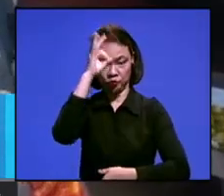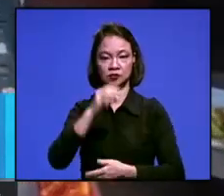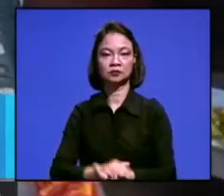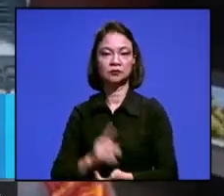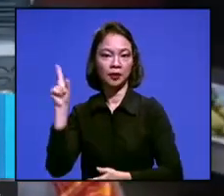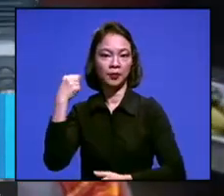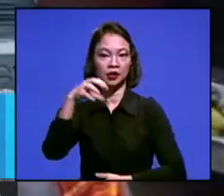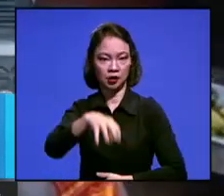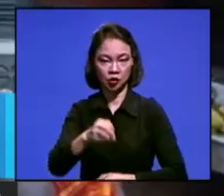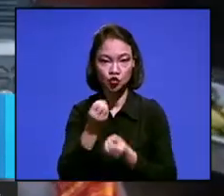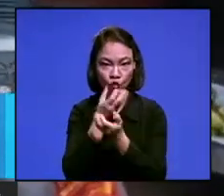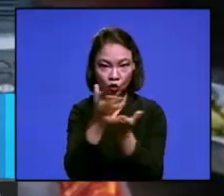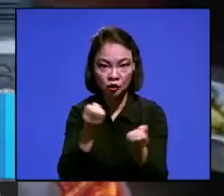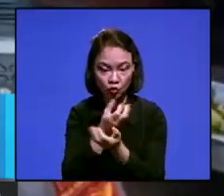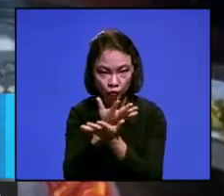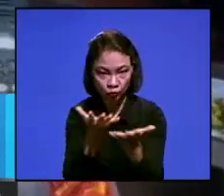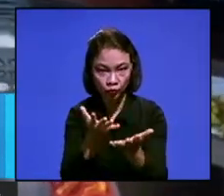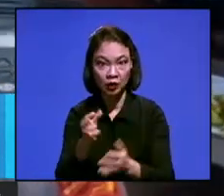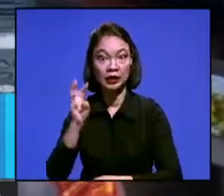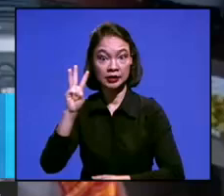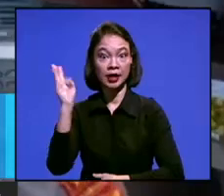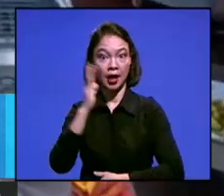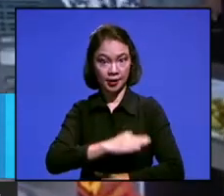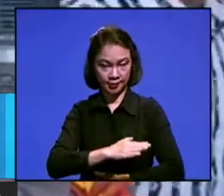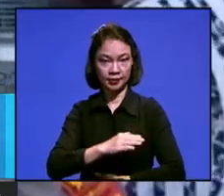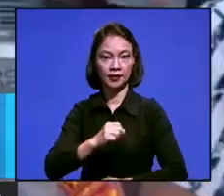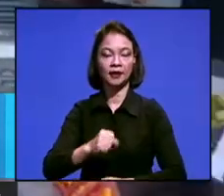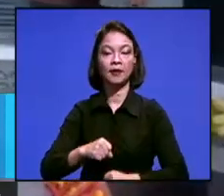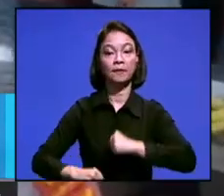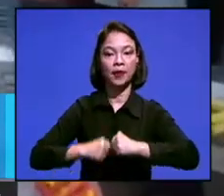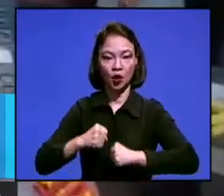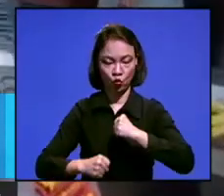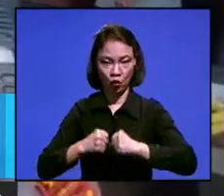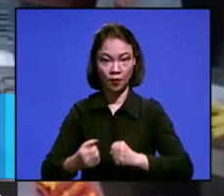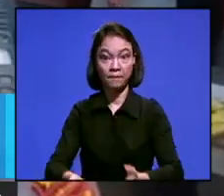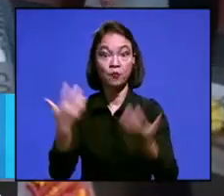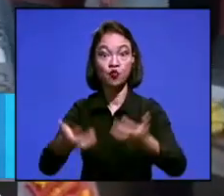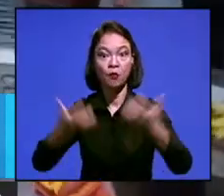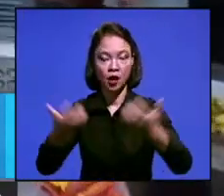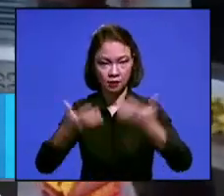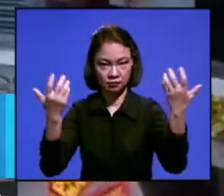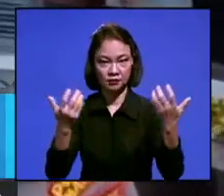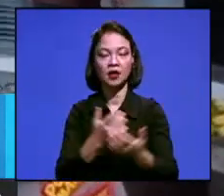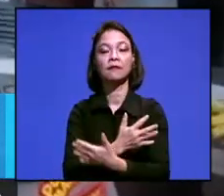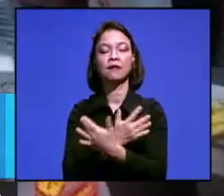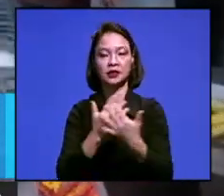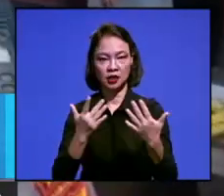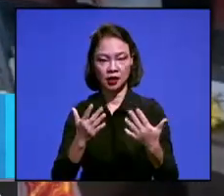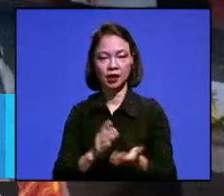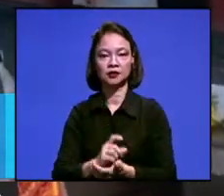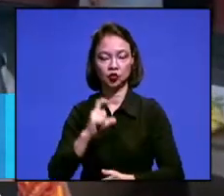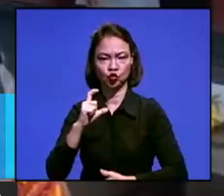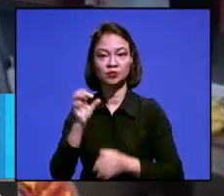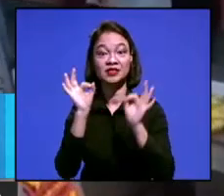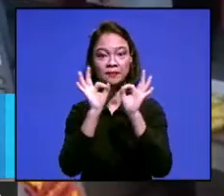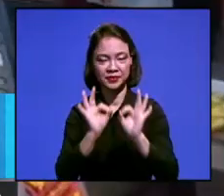kami melakukan sosialisasi sudah 3 hari. Dan hari ketiga kami melakukan pembubaran dan masyarakat alhamdulillah cukup sepi karena